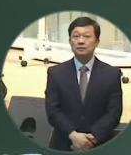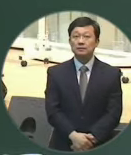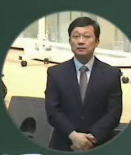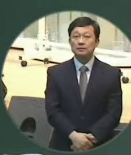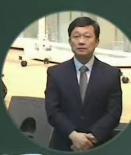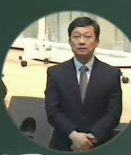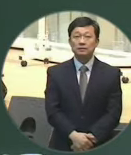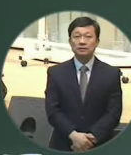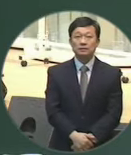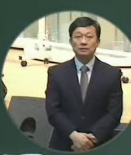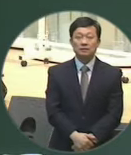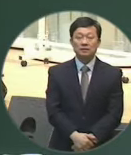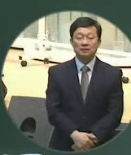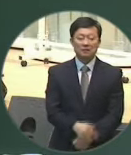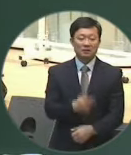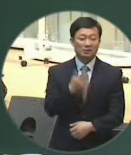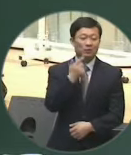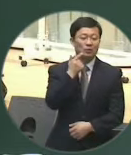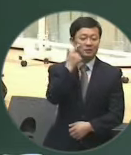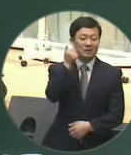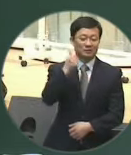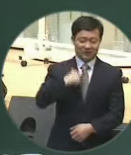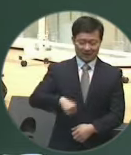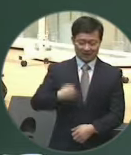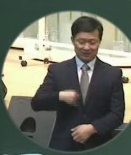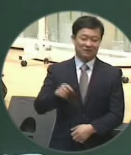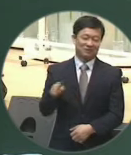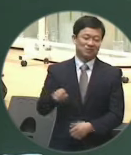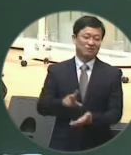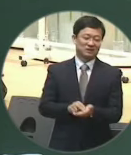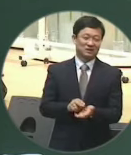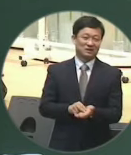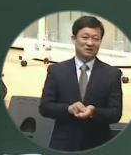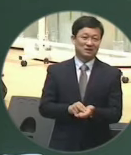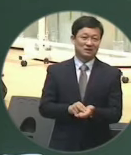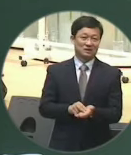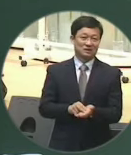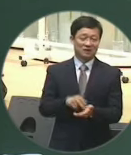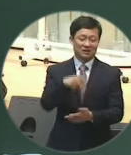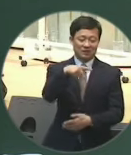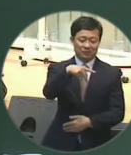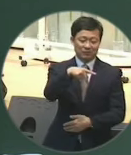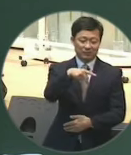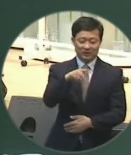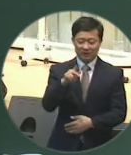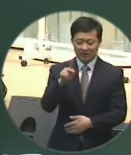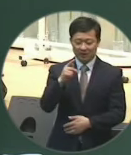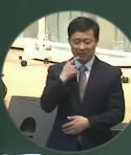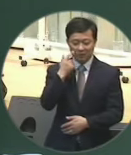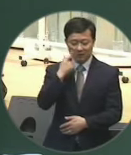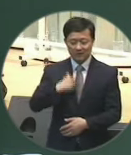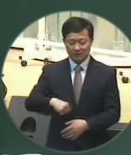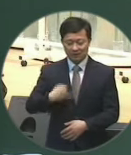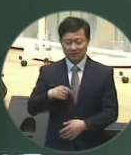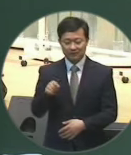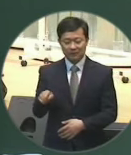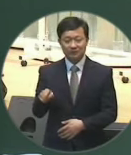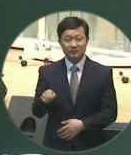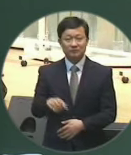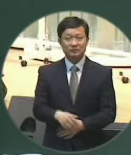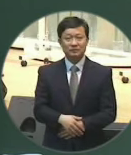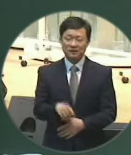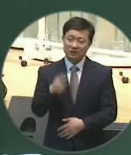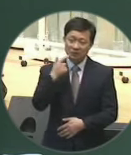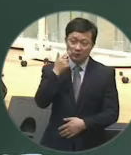today. 그 목회자 자녀입니다. Are the children of those pastors? 똑똑한 아이들 많아요. There are so many that are very intelligent.